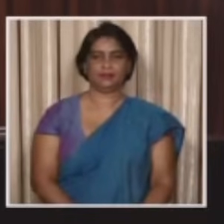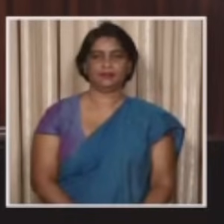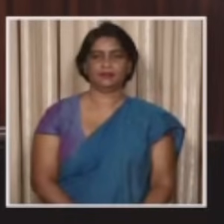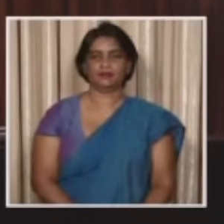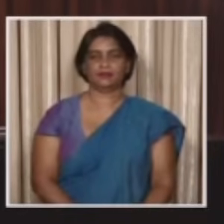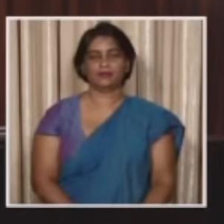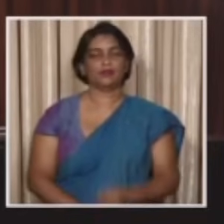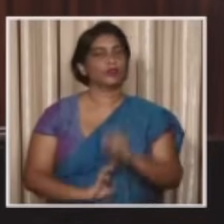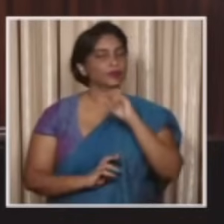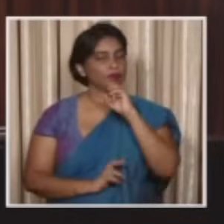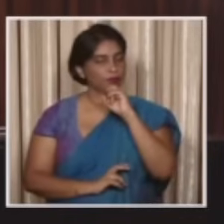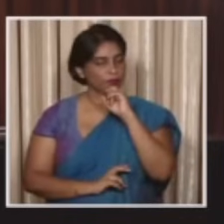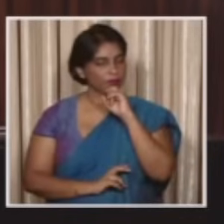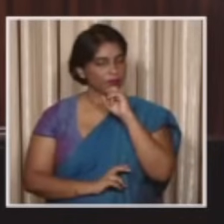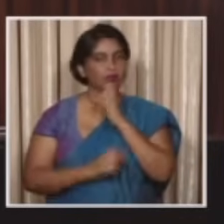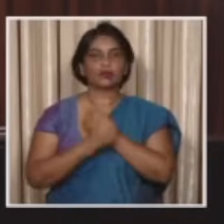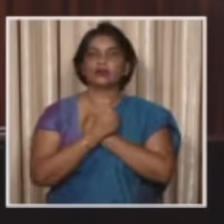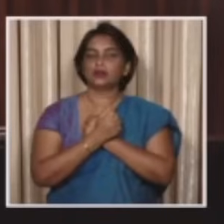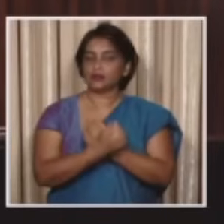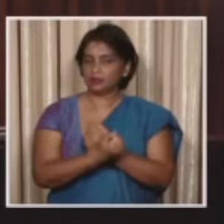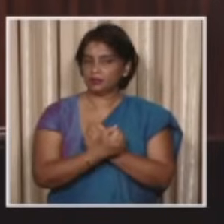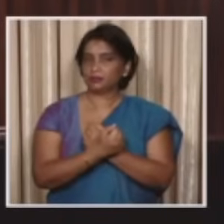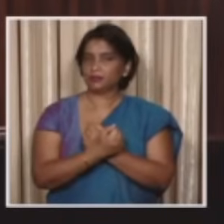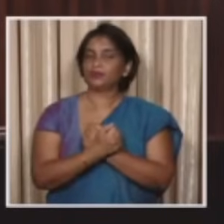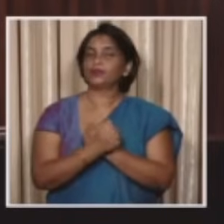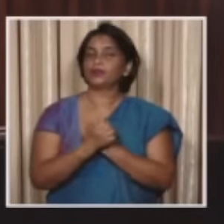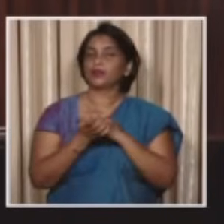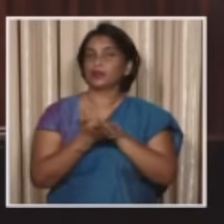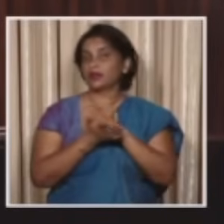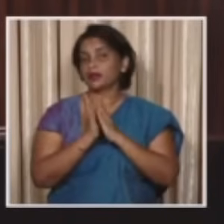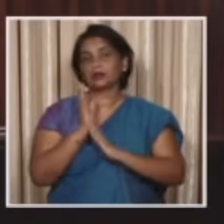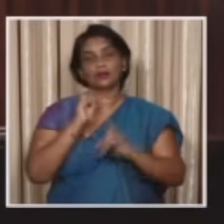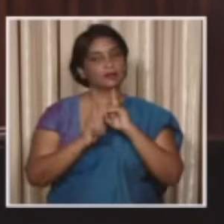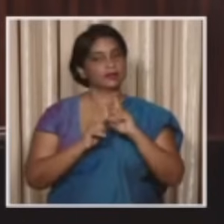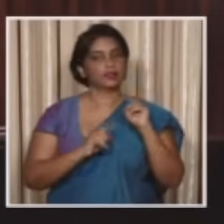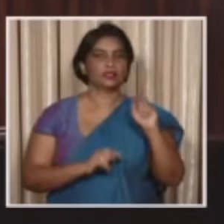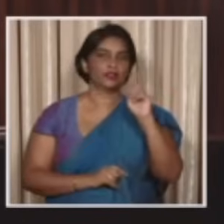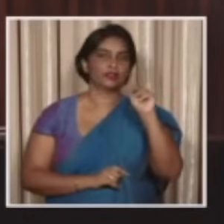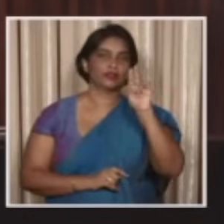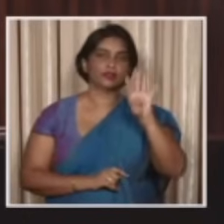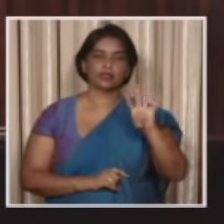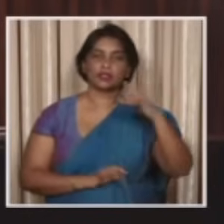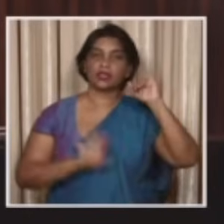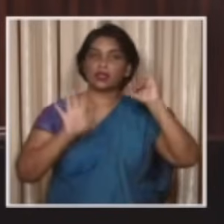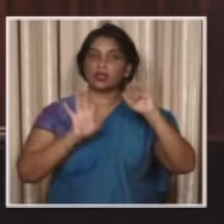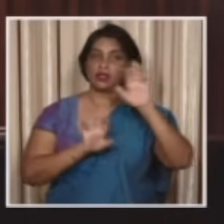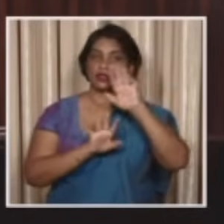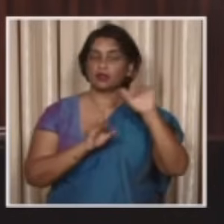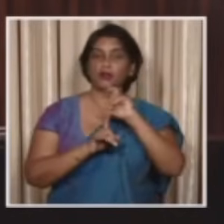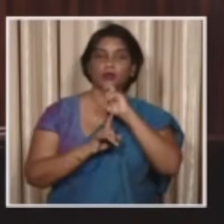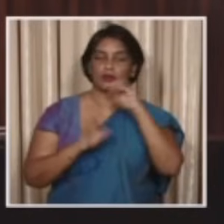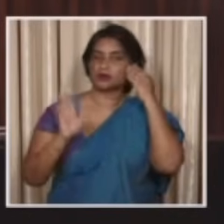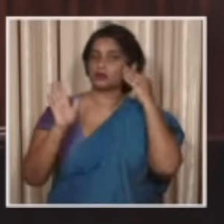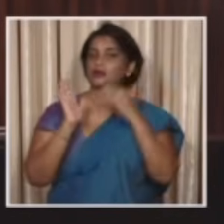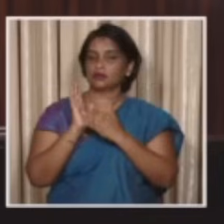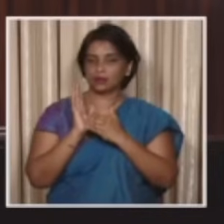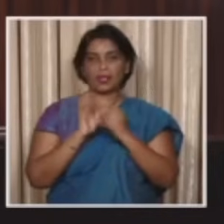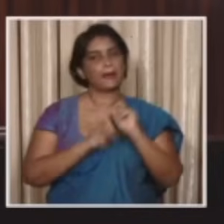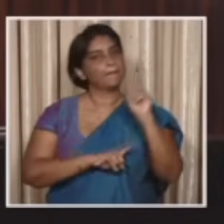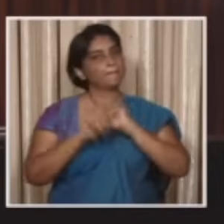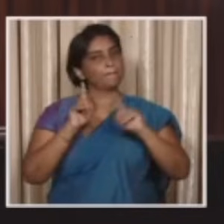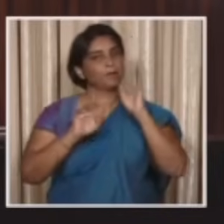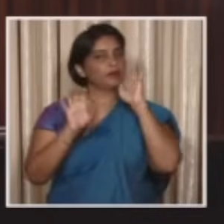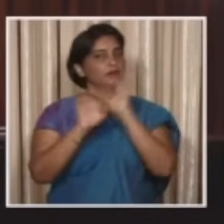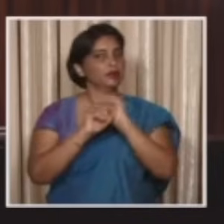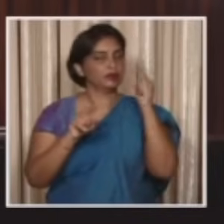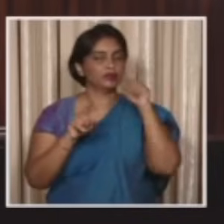ගරු අධිකරණ බණ්ඩාරනායක ප්‍රතිසංස්කරණ අමාත්‍යාංශය විසින් 20/24/2019 දින අධිකරණ පත්‍රය සම්බන්ධයෙන් පාර්ලිමේන්තු සිද්ධගන්න